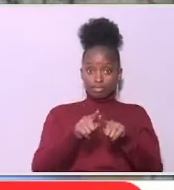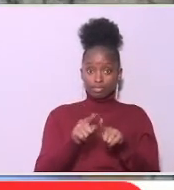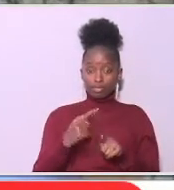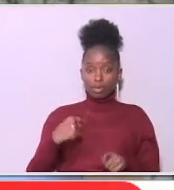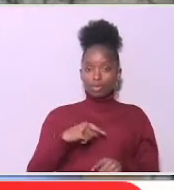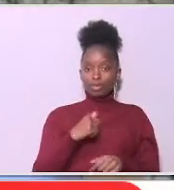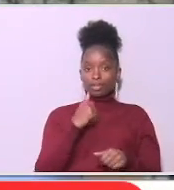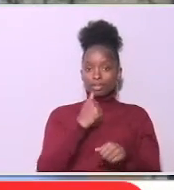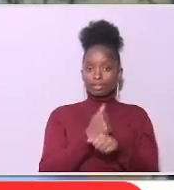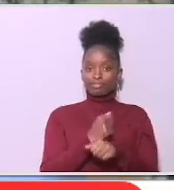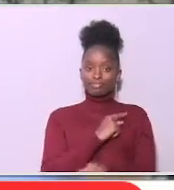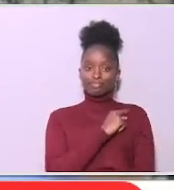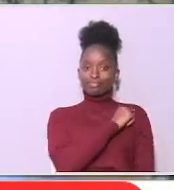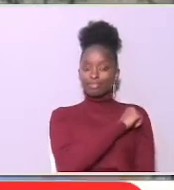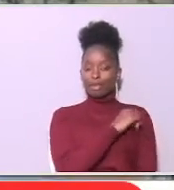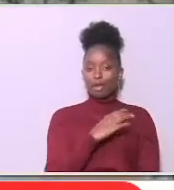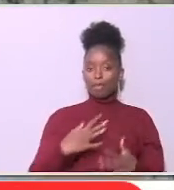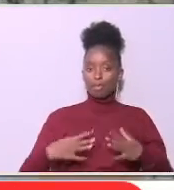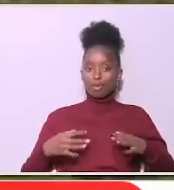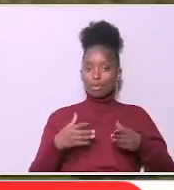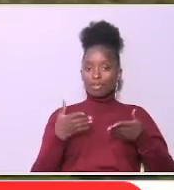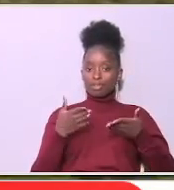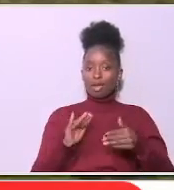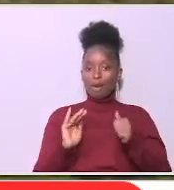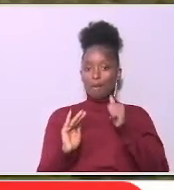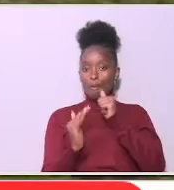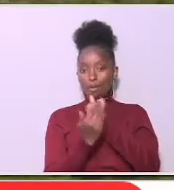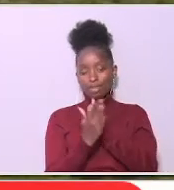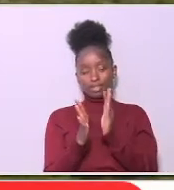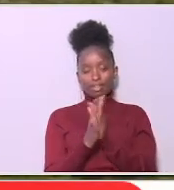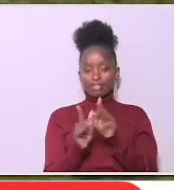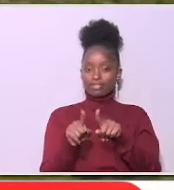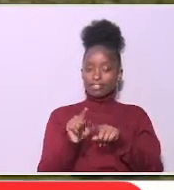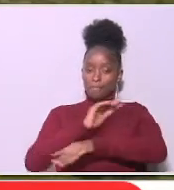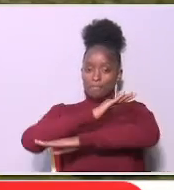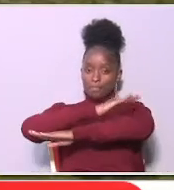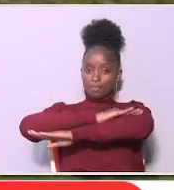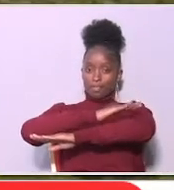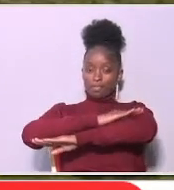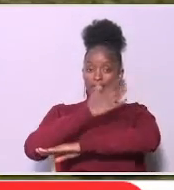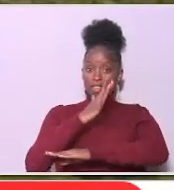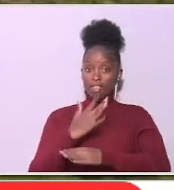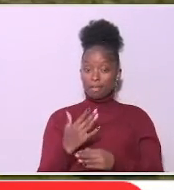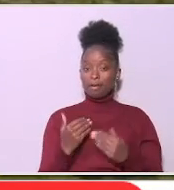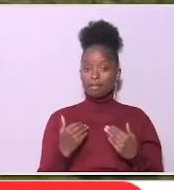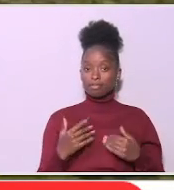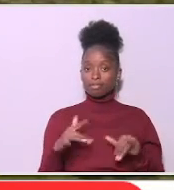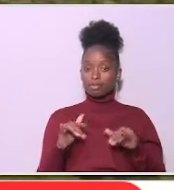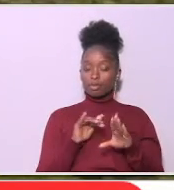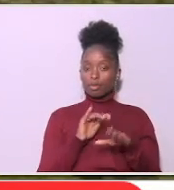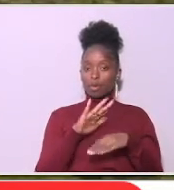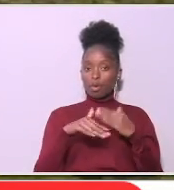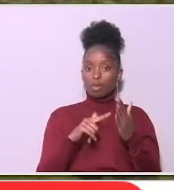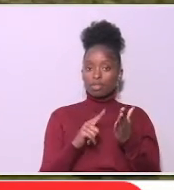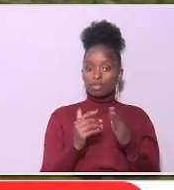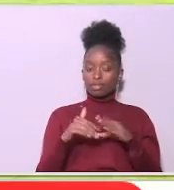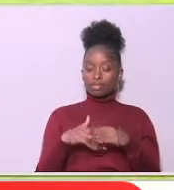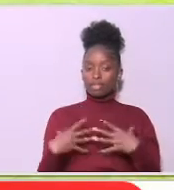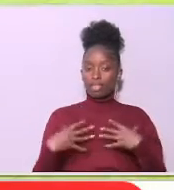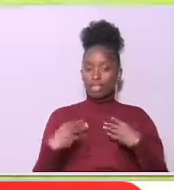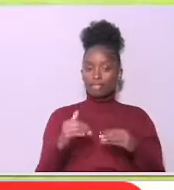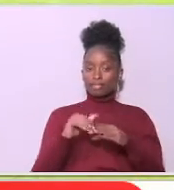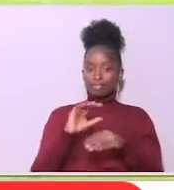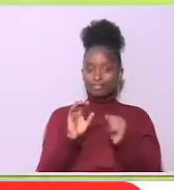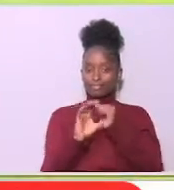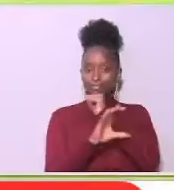watu mahali hapa usiku na mchana. Japo ni kituo cha kiwango cha pili cha afya nchini, hapa